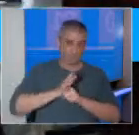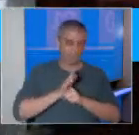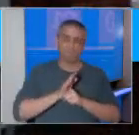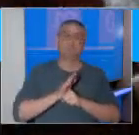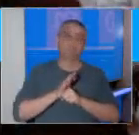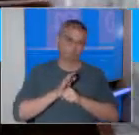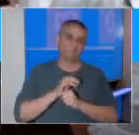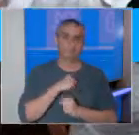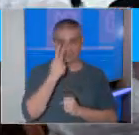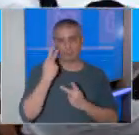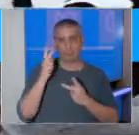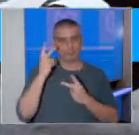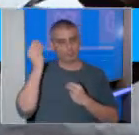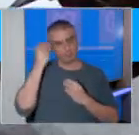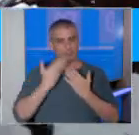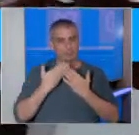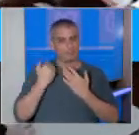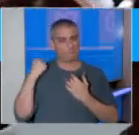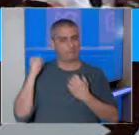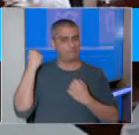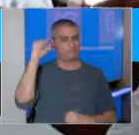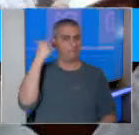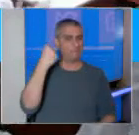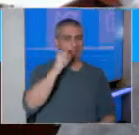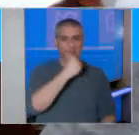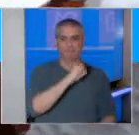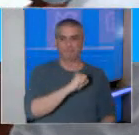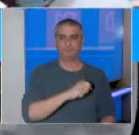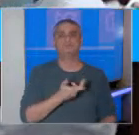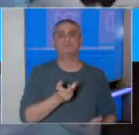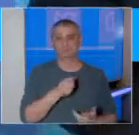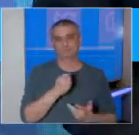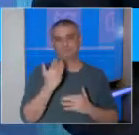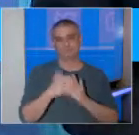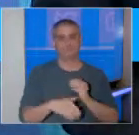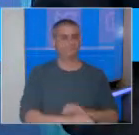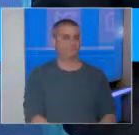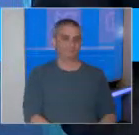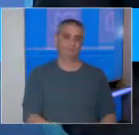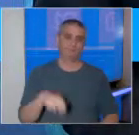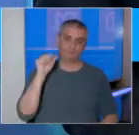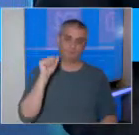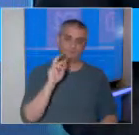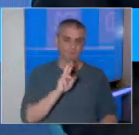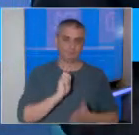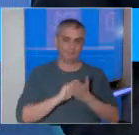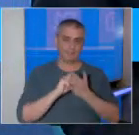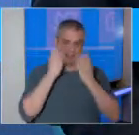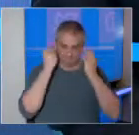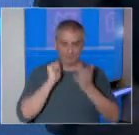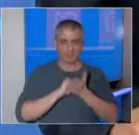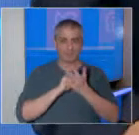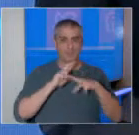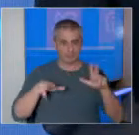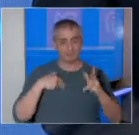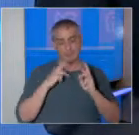כנסות, אנחנו נראה יותר ויותר תלמודי תורה שישארו פתוחים, זה בעצם השורה התחתונה שלנו. אהרון רבינוביץ' כתב לענייני חרדים בעיתון